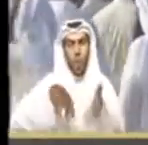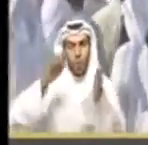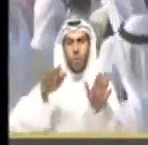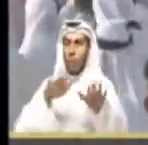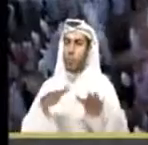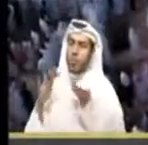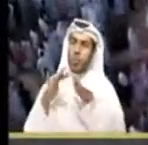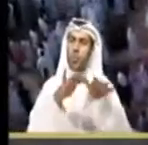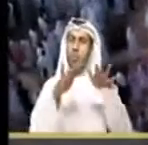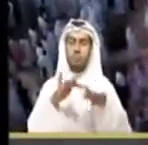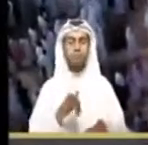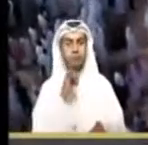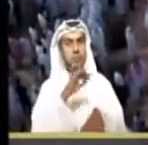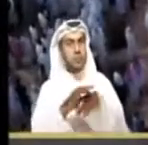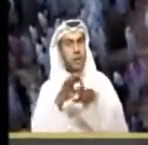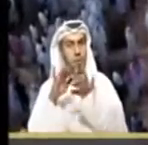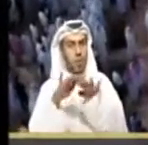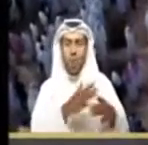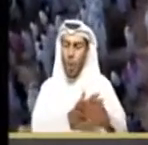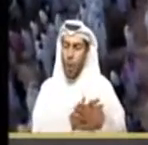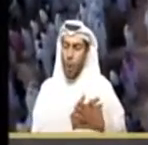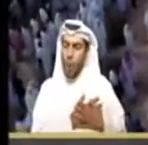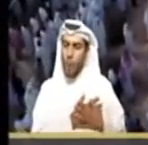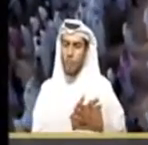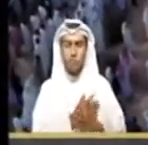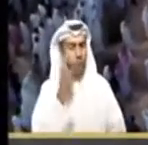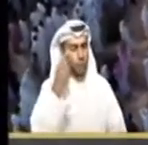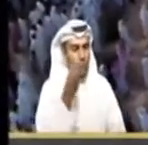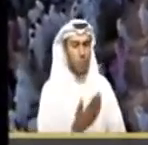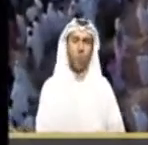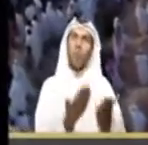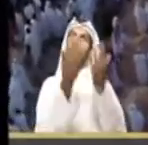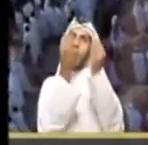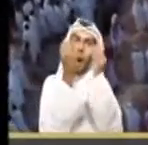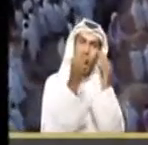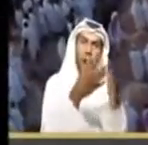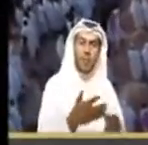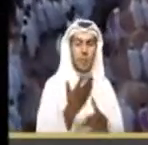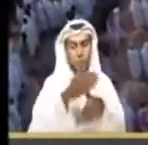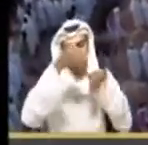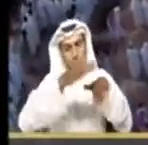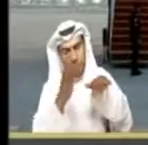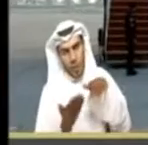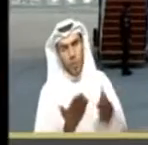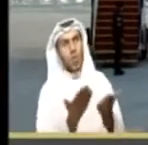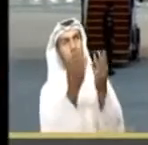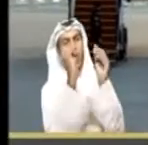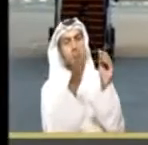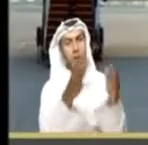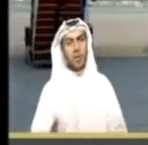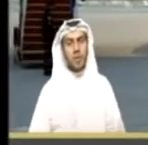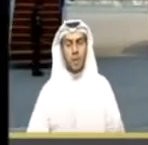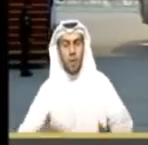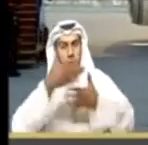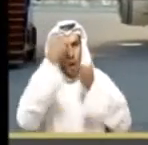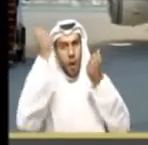الأمة، وحشد كبير من الأهل والأحبة من أهل الكويت الأخيار. رحلة الدعوة والخير دنستها يد الإرهاب